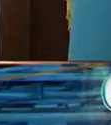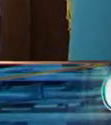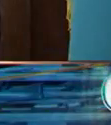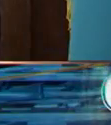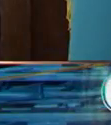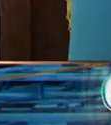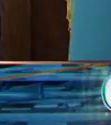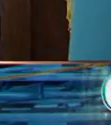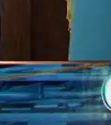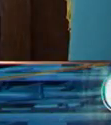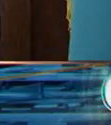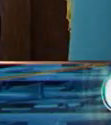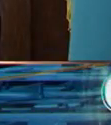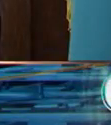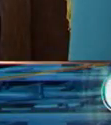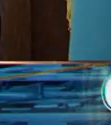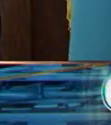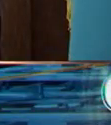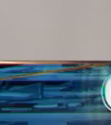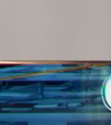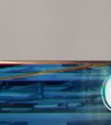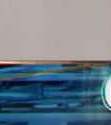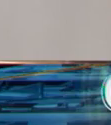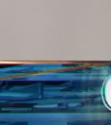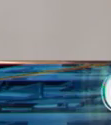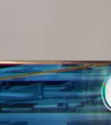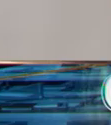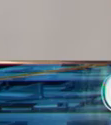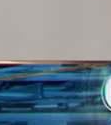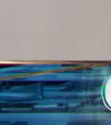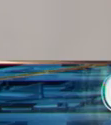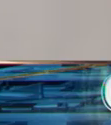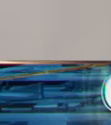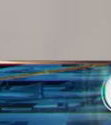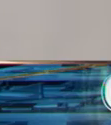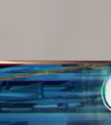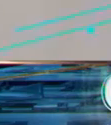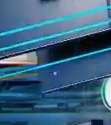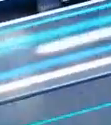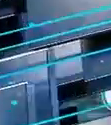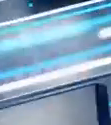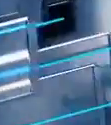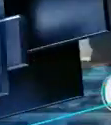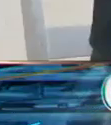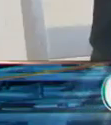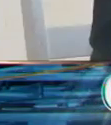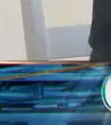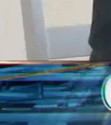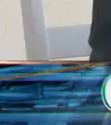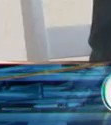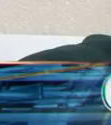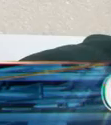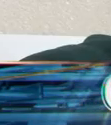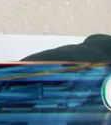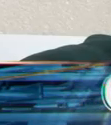дома! Аким Талткургана Галымжан Абдраимов обратился к горожанам с просьбой соблюдать условия карантина. В первый раз в